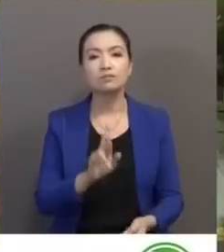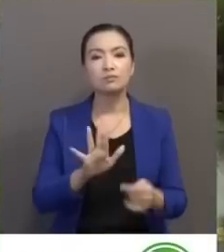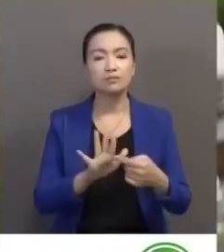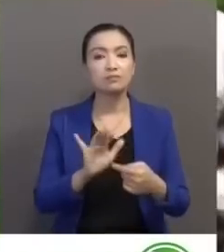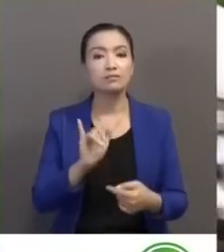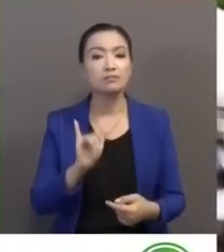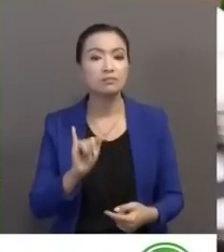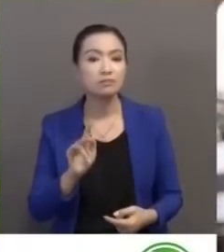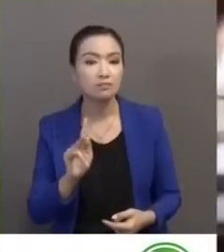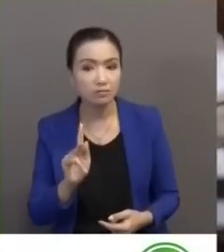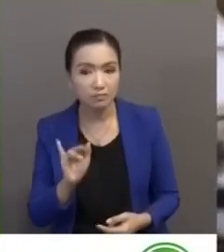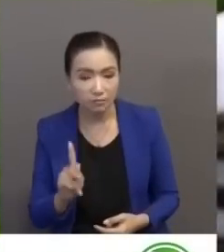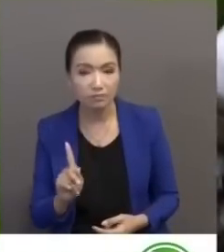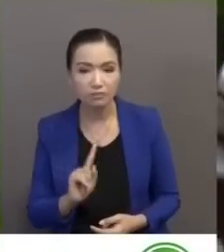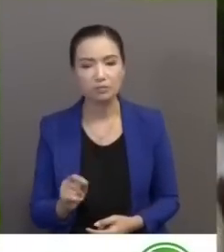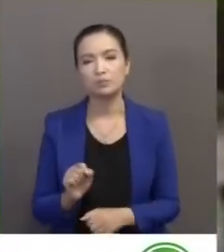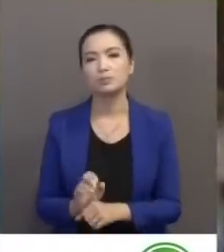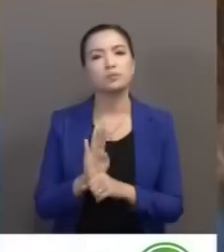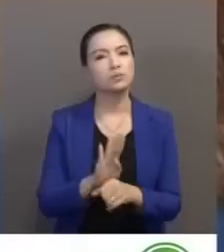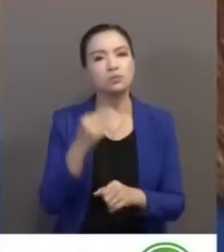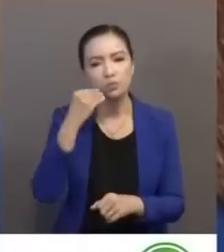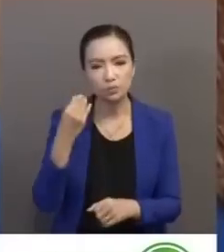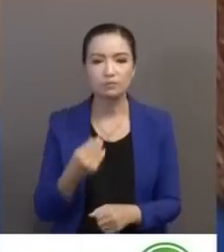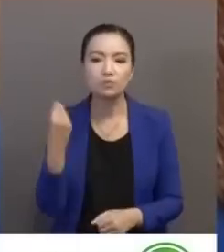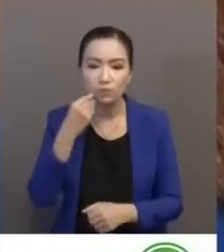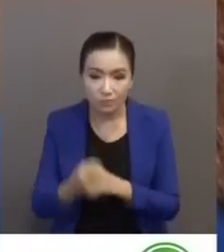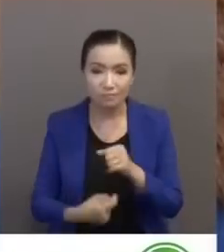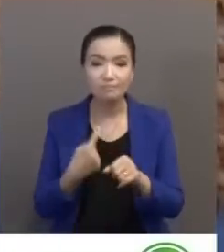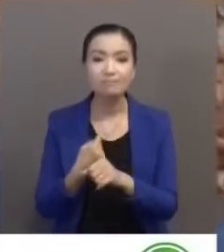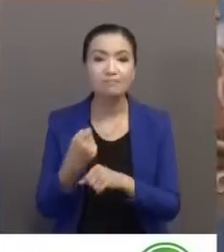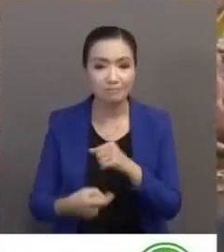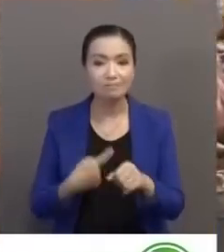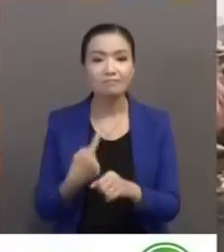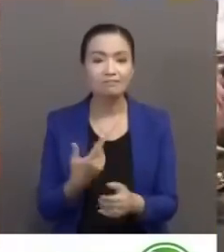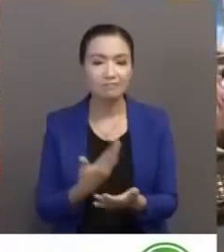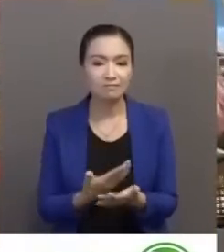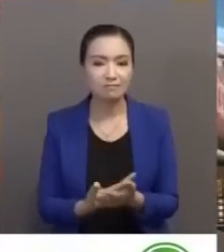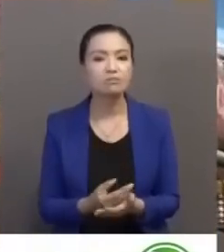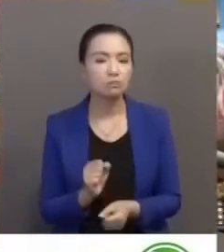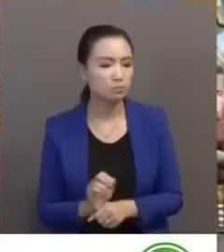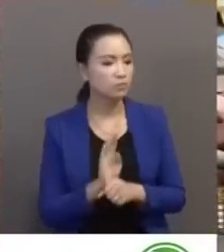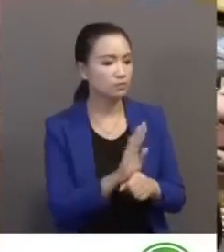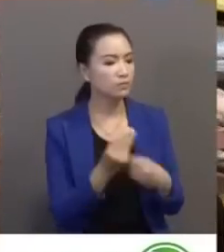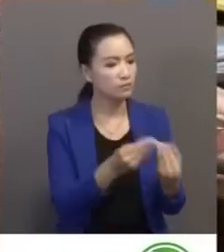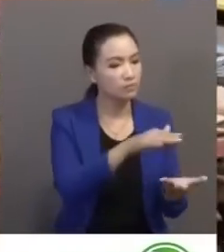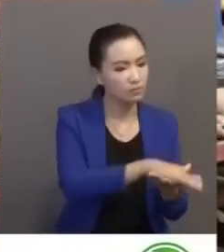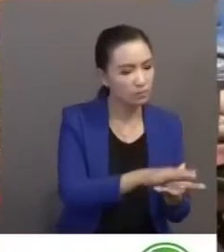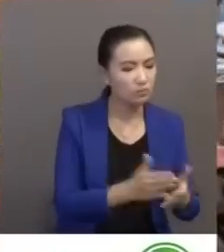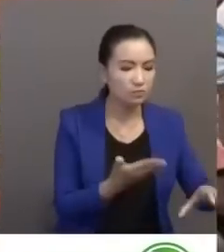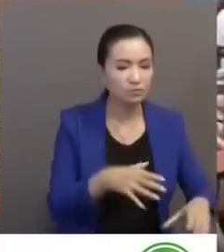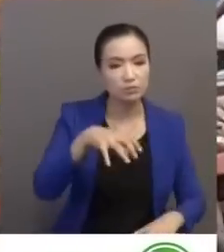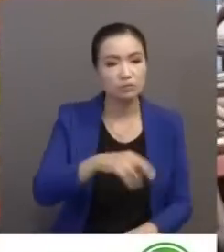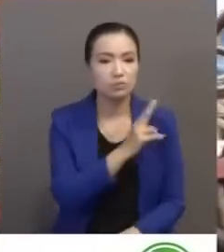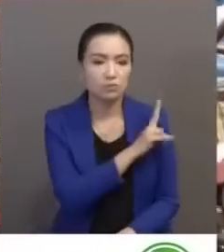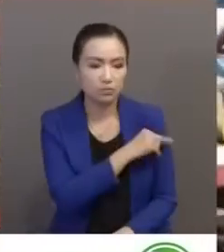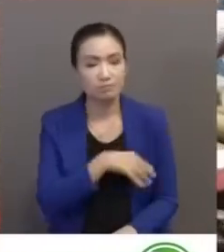ๆคือการบริจาคที่ในแต่ละปีพระพยอมจะนำรายได้ไปบริจาคตามโรงเรียนโรงพยาบาลสถานสง